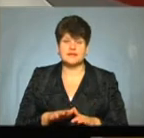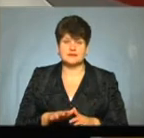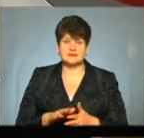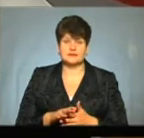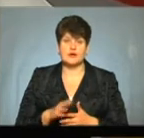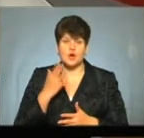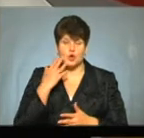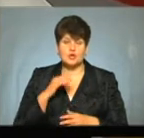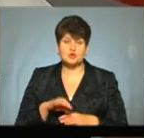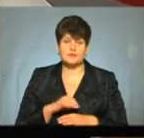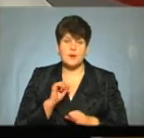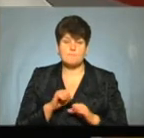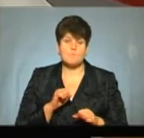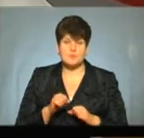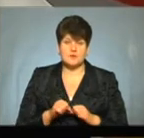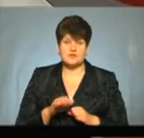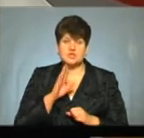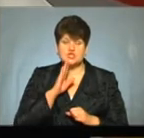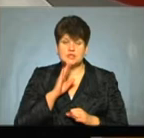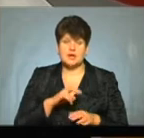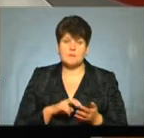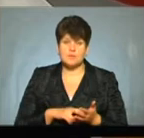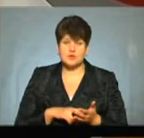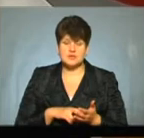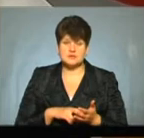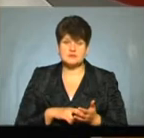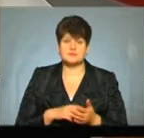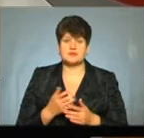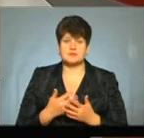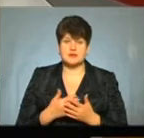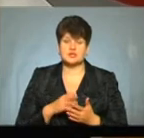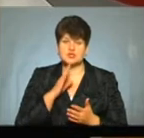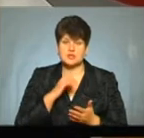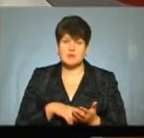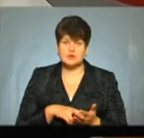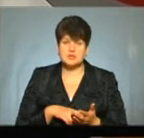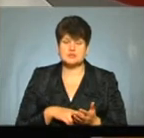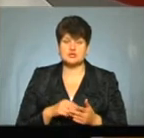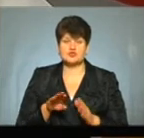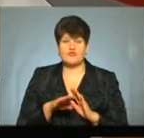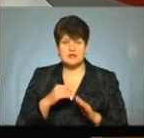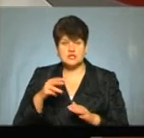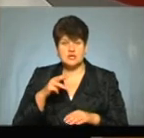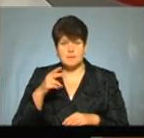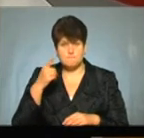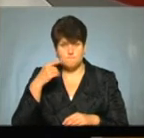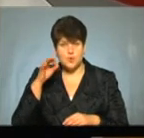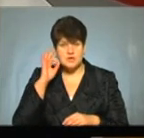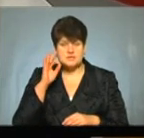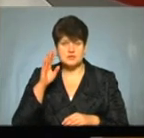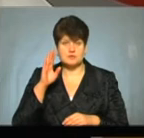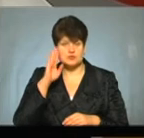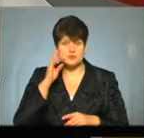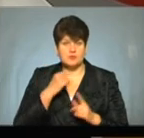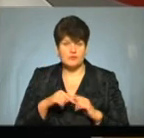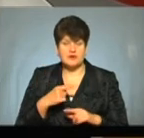Чоловік побив? Наприклад, жінка боїться, якщо жінка, наприклад, боїться, що вона зараз викличе поліція прийде, і чоловік повернеться і далі її